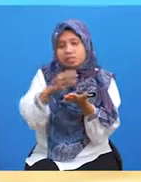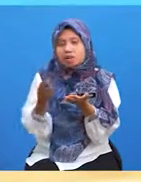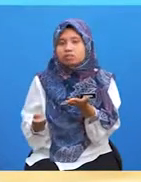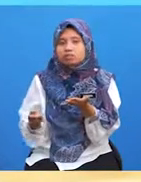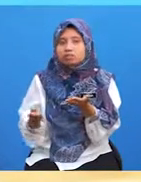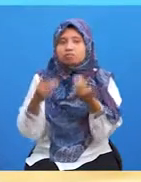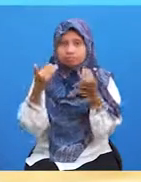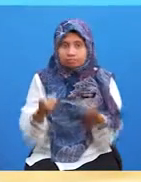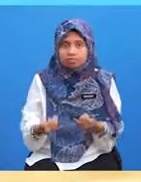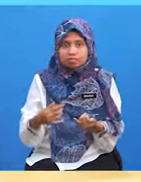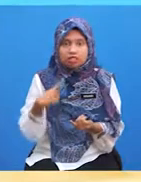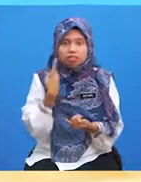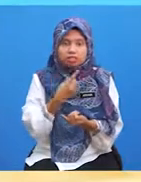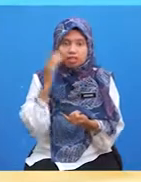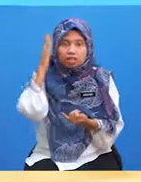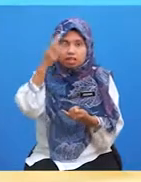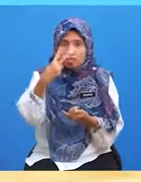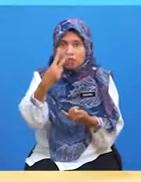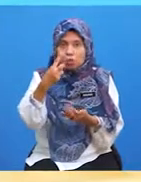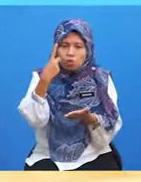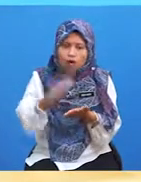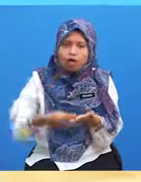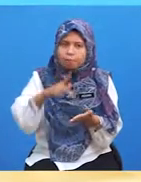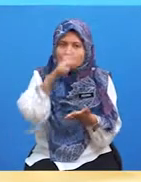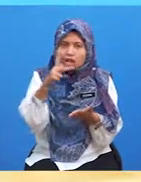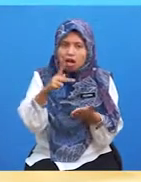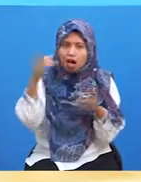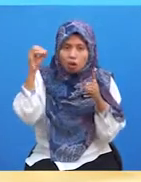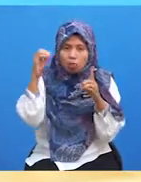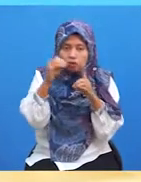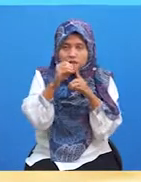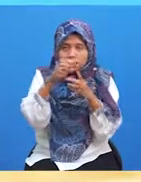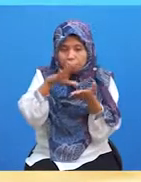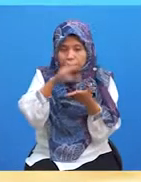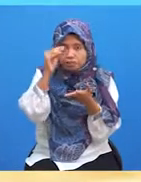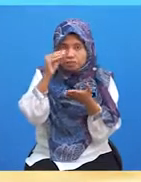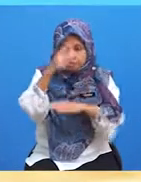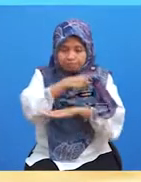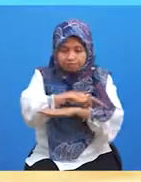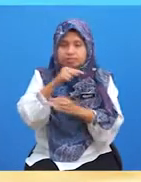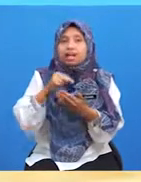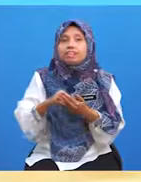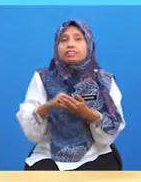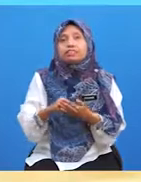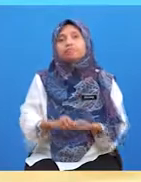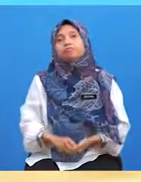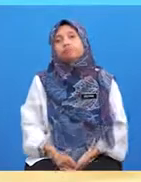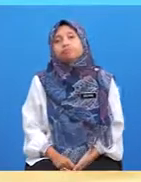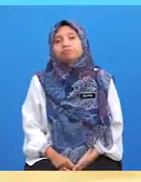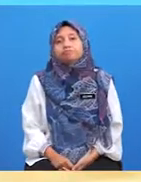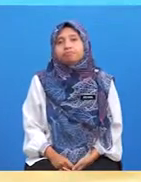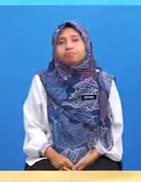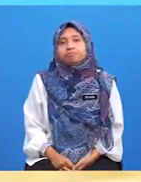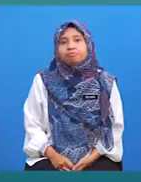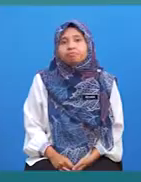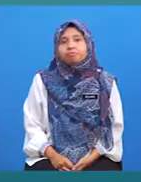sekarang kita akan tengok apakah objektif pelajaran yang perlu kamu capai pada hari